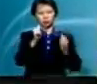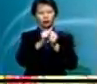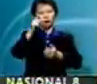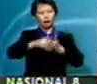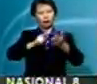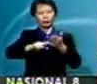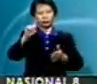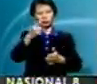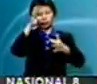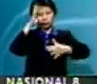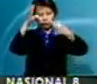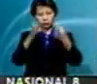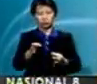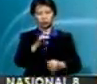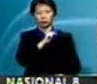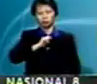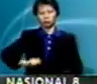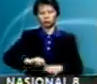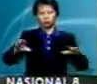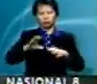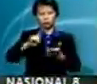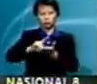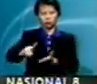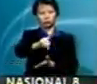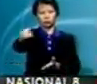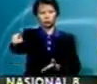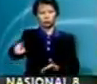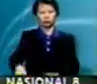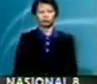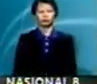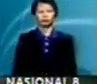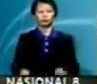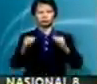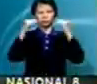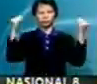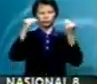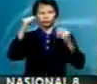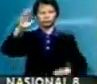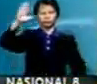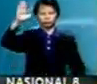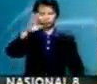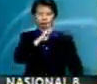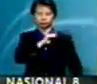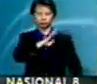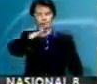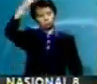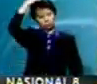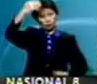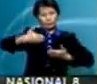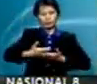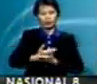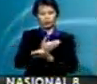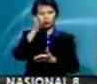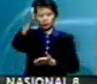saja keputusan yang Tuanku buat di minggu depan. Ya? Majlis angkat sumpah Menteri Besar Selangor yang baharu